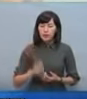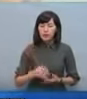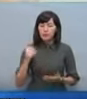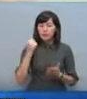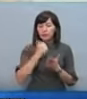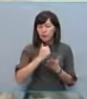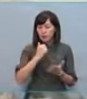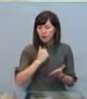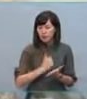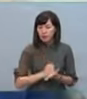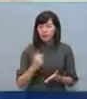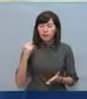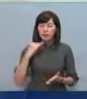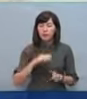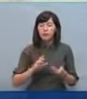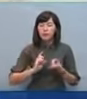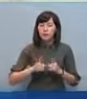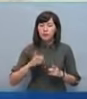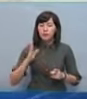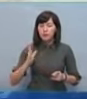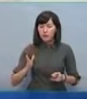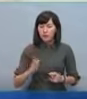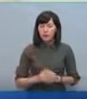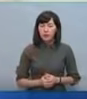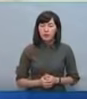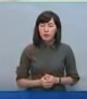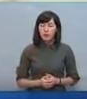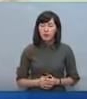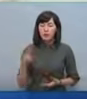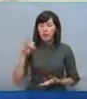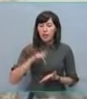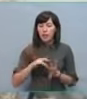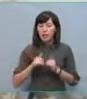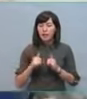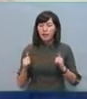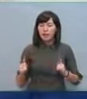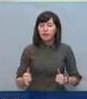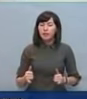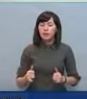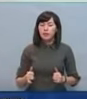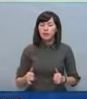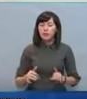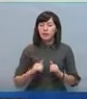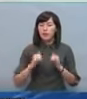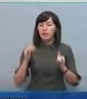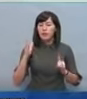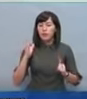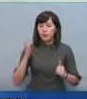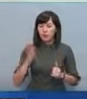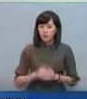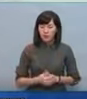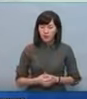мұна көптеген өзгерістер болып жатыр. Қаламыз көркейіп, шығыстық үлгіде дамитын болады. Мен